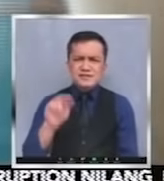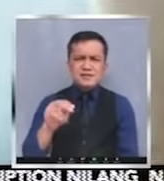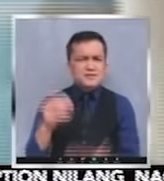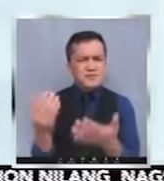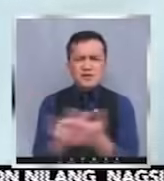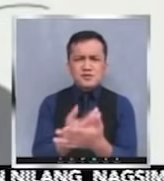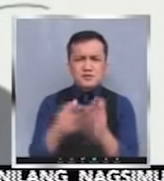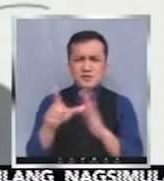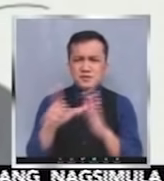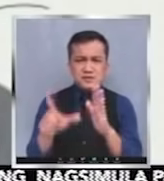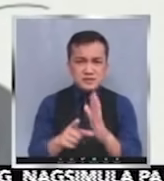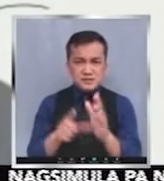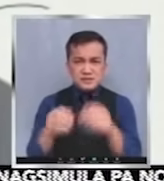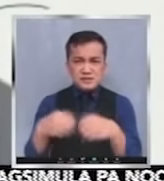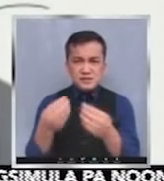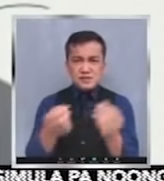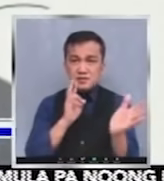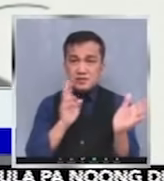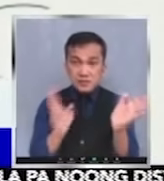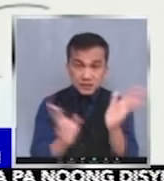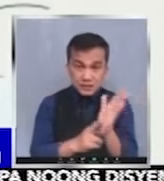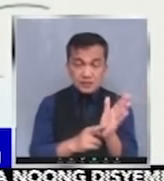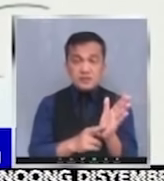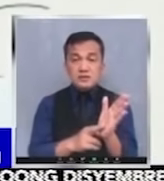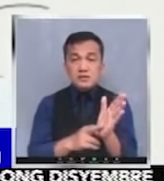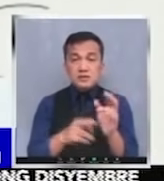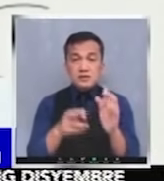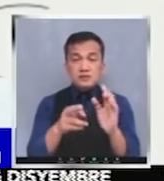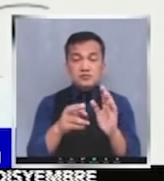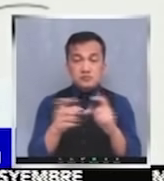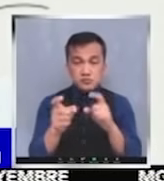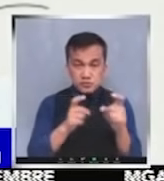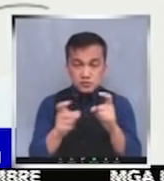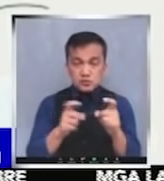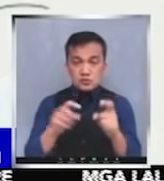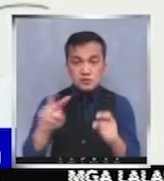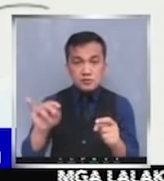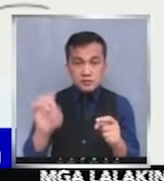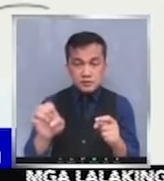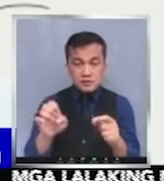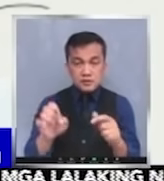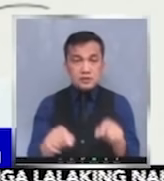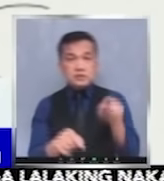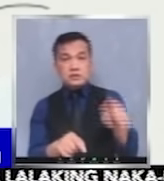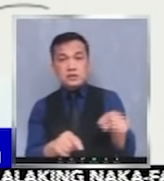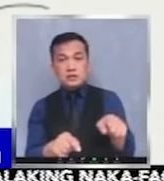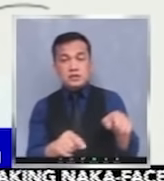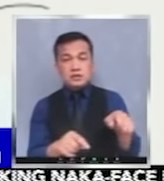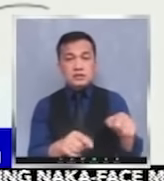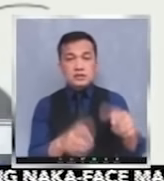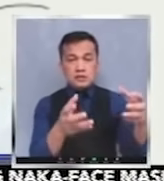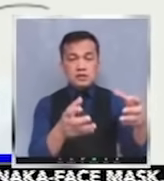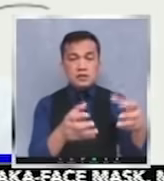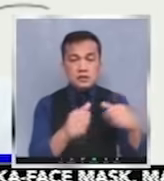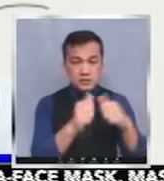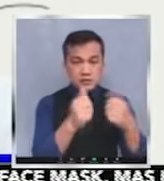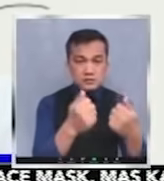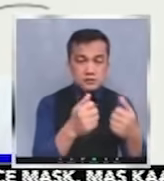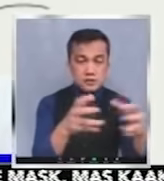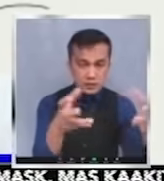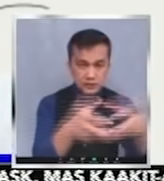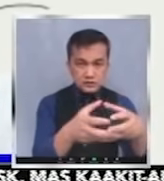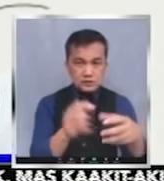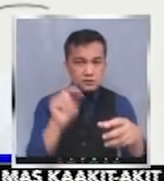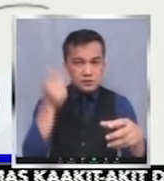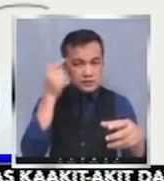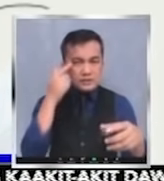ibibigay ang registration at regulation po ng mga vape sa isa pong sangay ng gobyerno na hindi naman po kaya